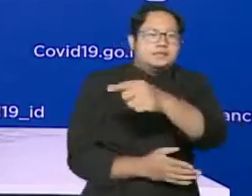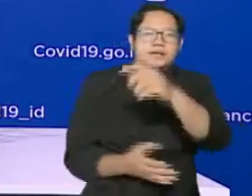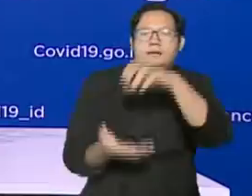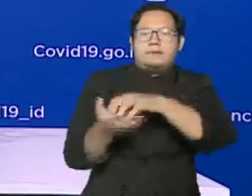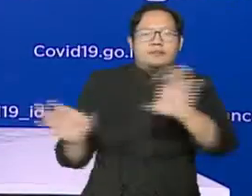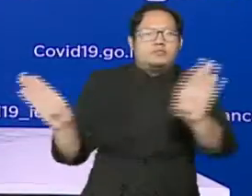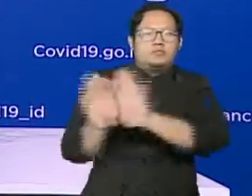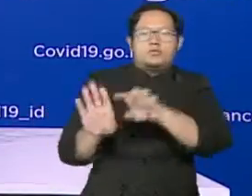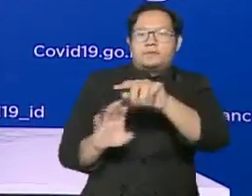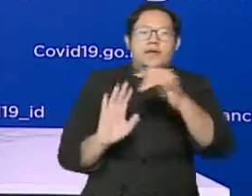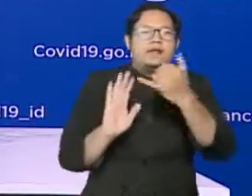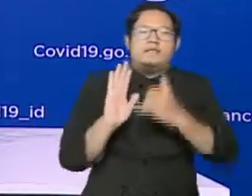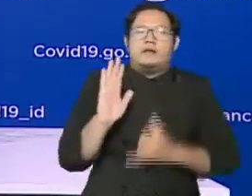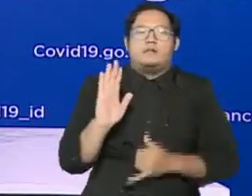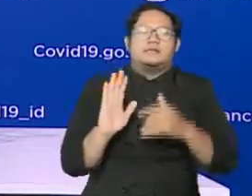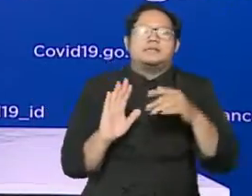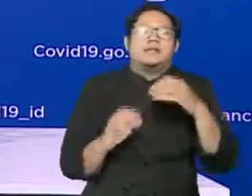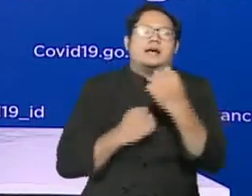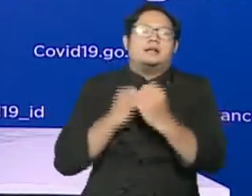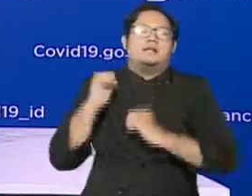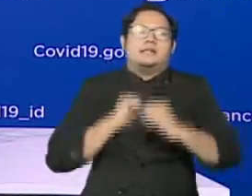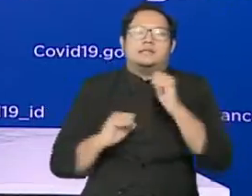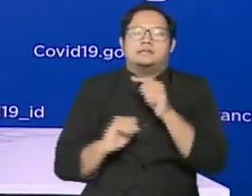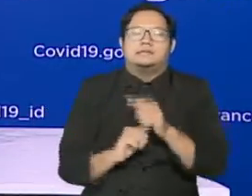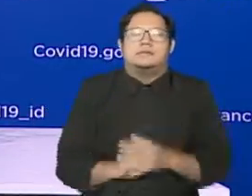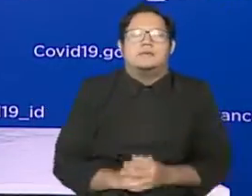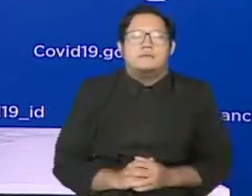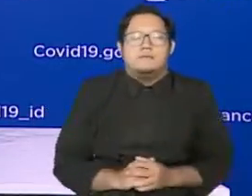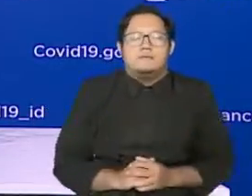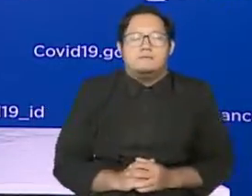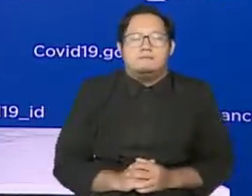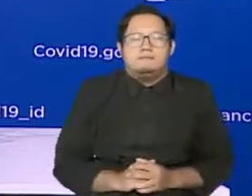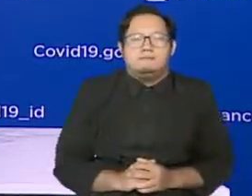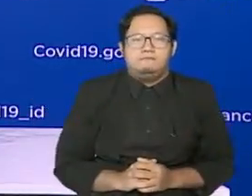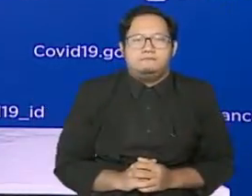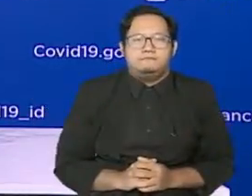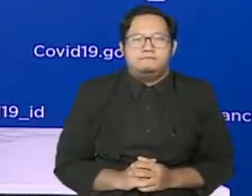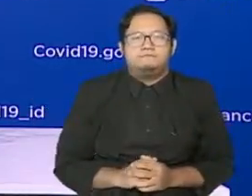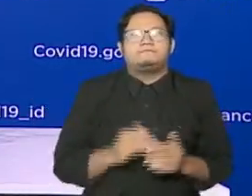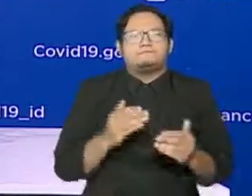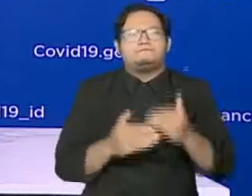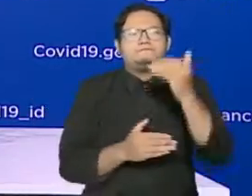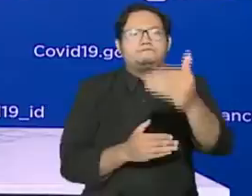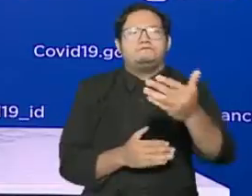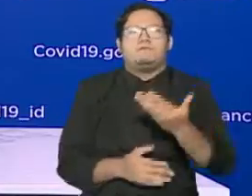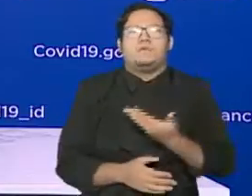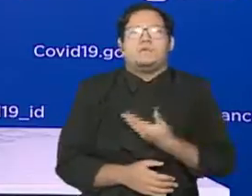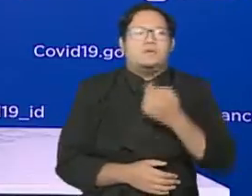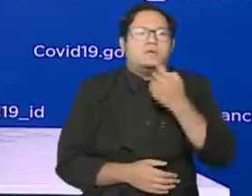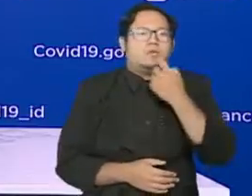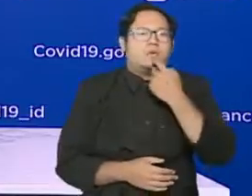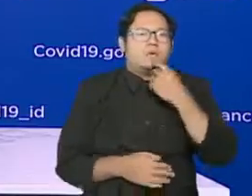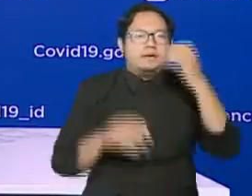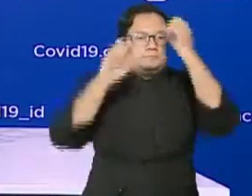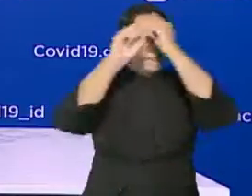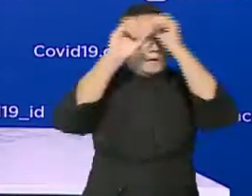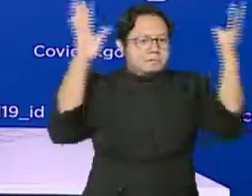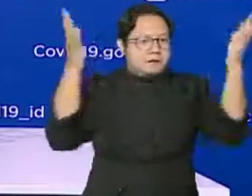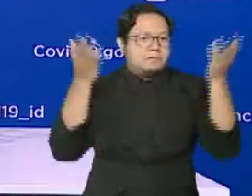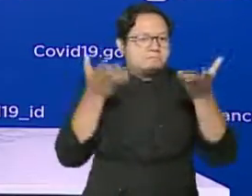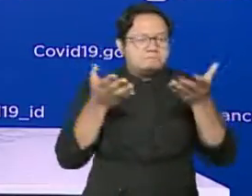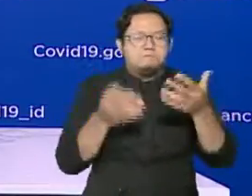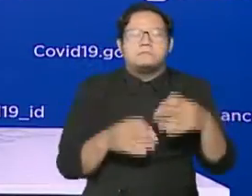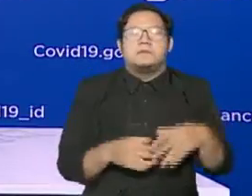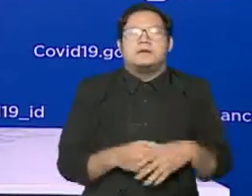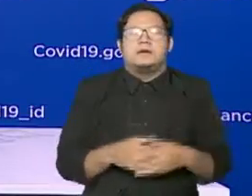dan mengevaluasi pembukaan aktivitas terkait selanjutnya saya akan mencoba menggambarkan bentuk interaksi